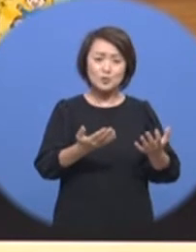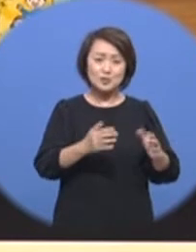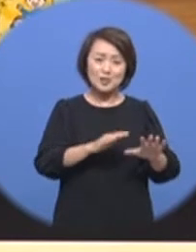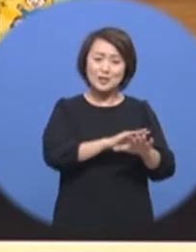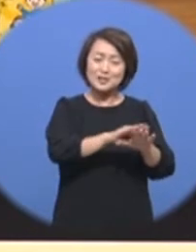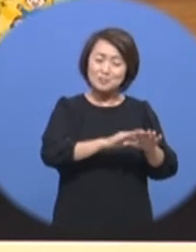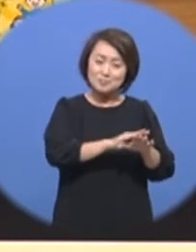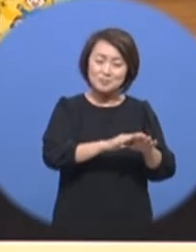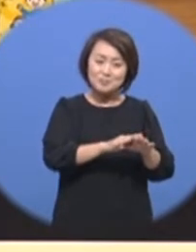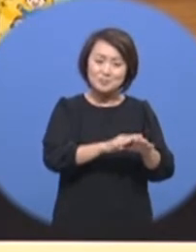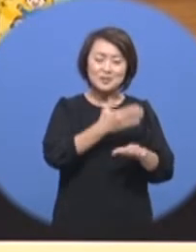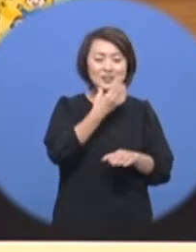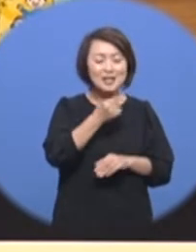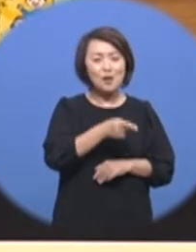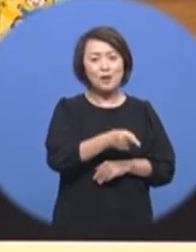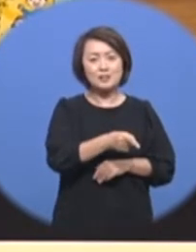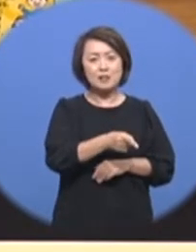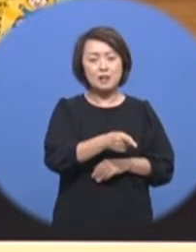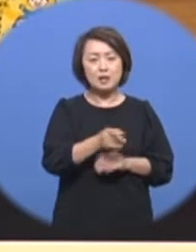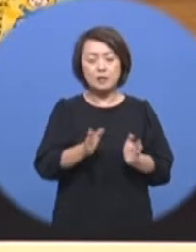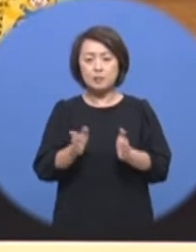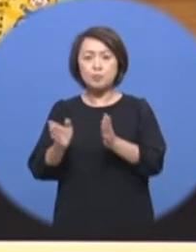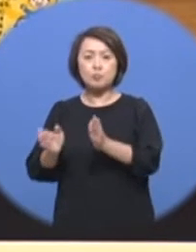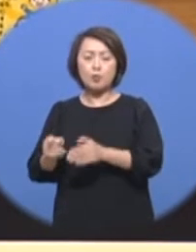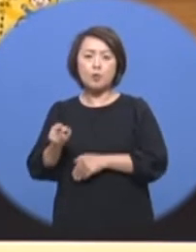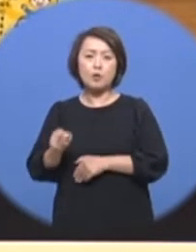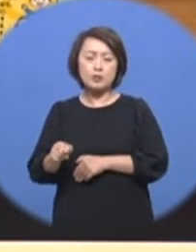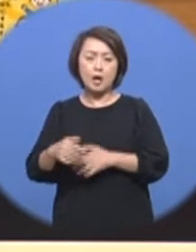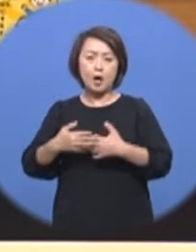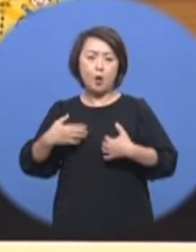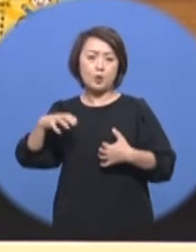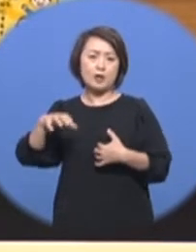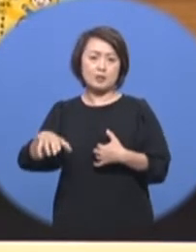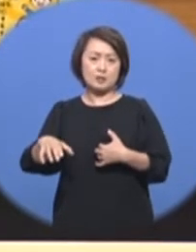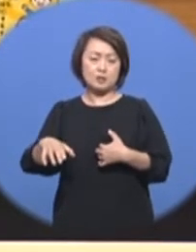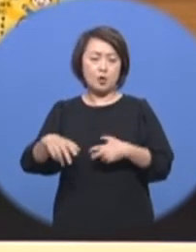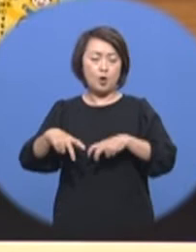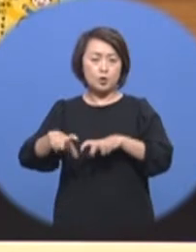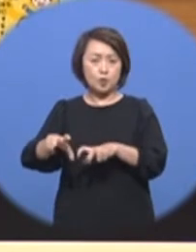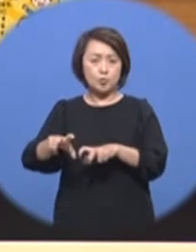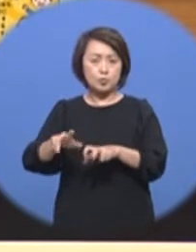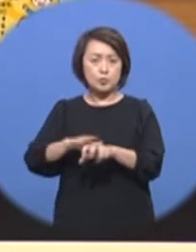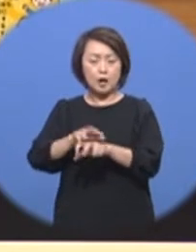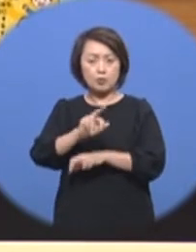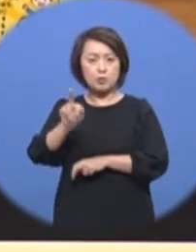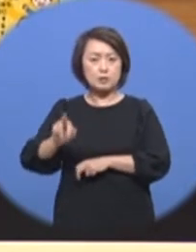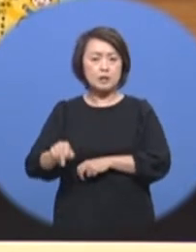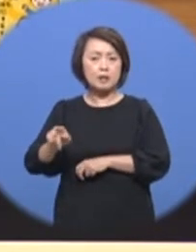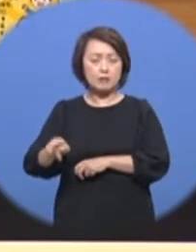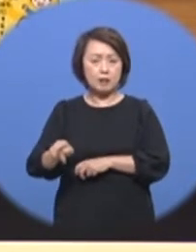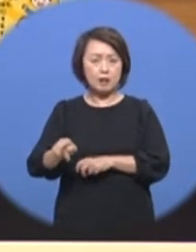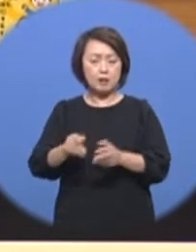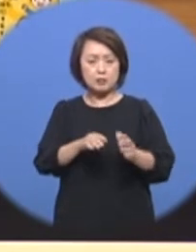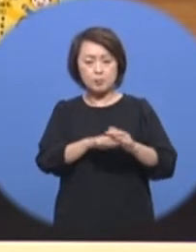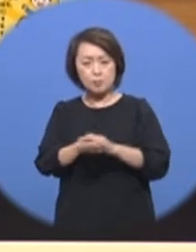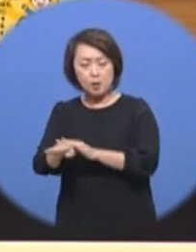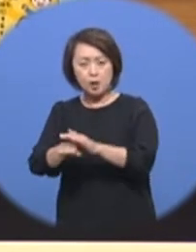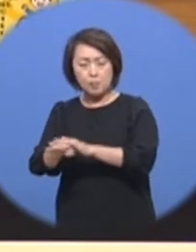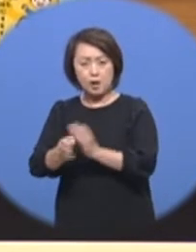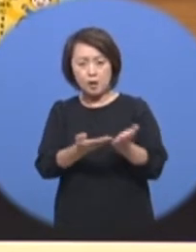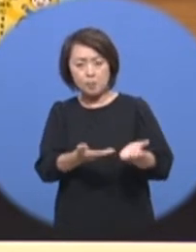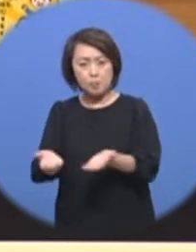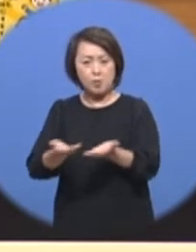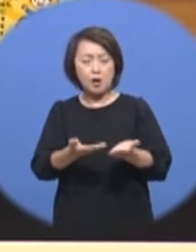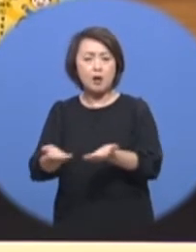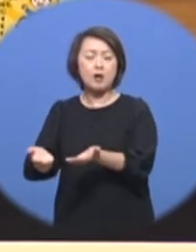ペットが幸せに暮らす一方で、保健所や動物愛護センターに収容される犬や猫